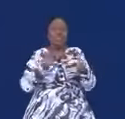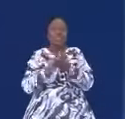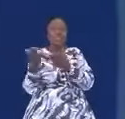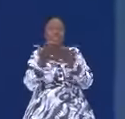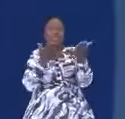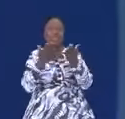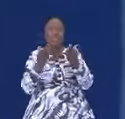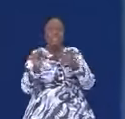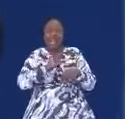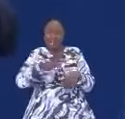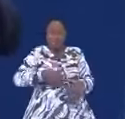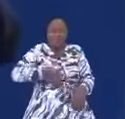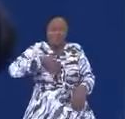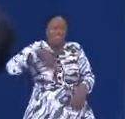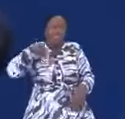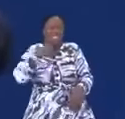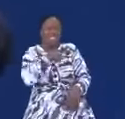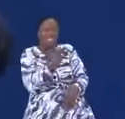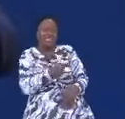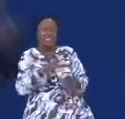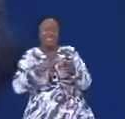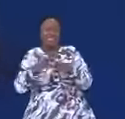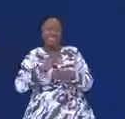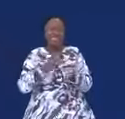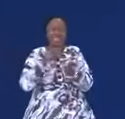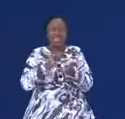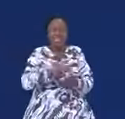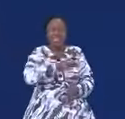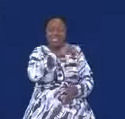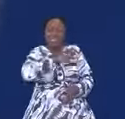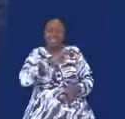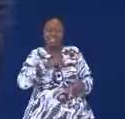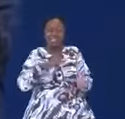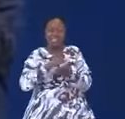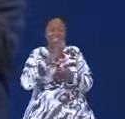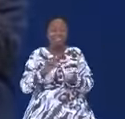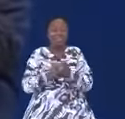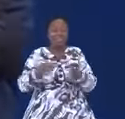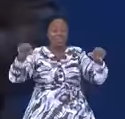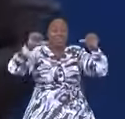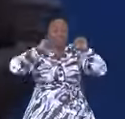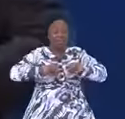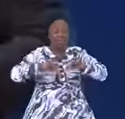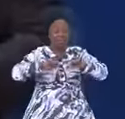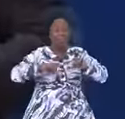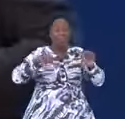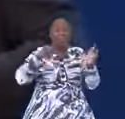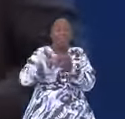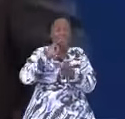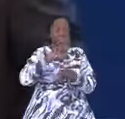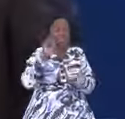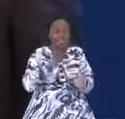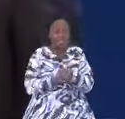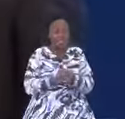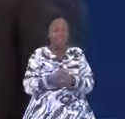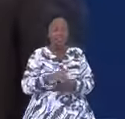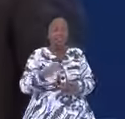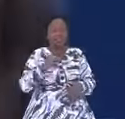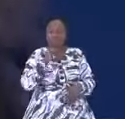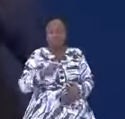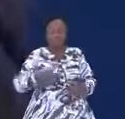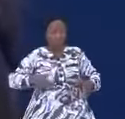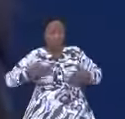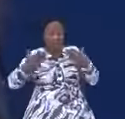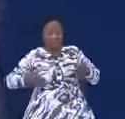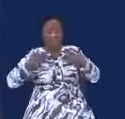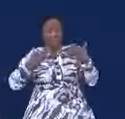culpabilité c'est cette condamnation ce sentiment de tristesse en toi c'est ce qu'on